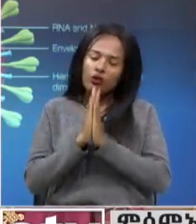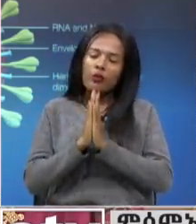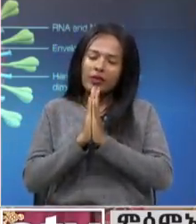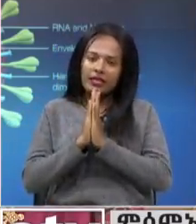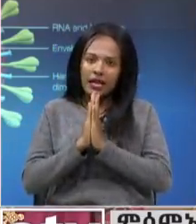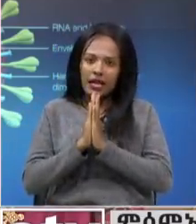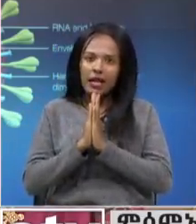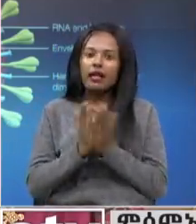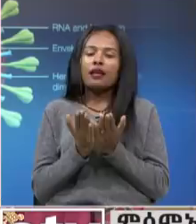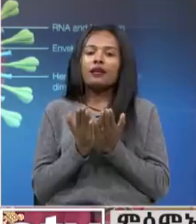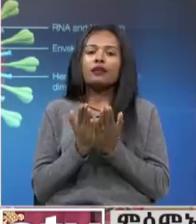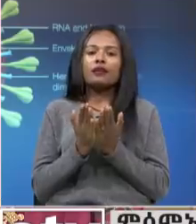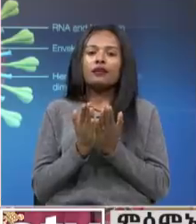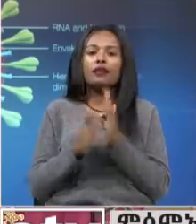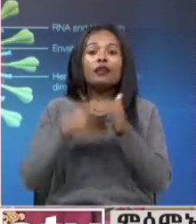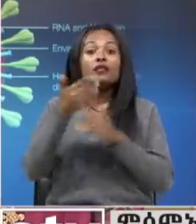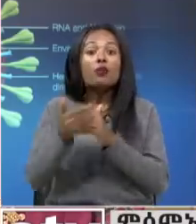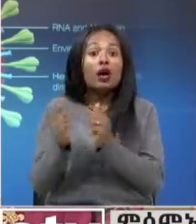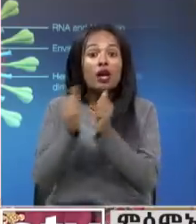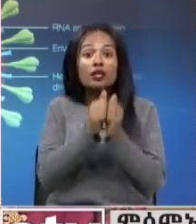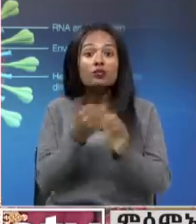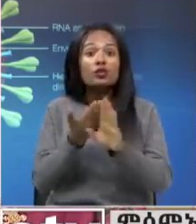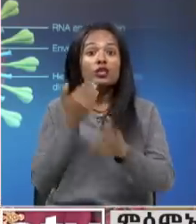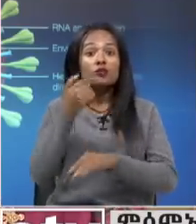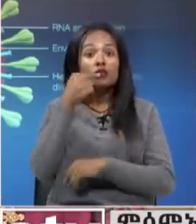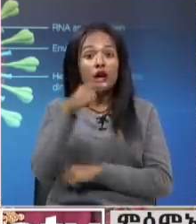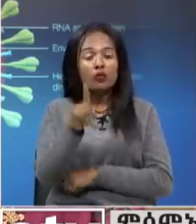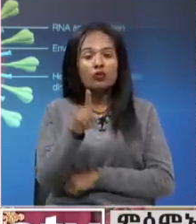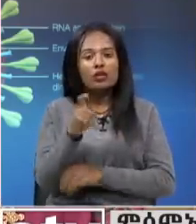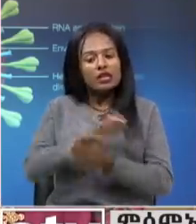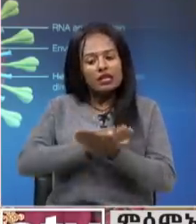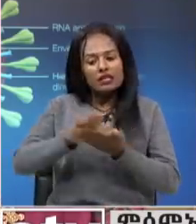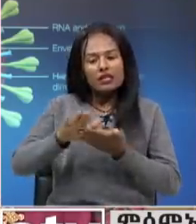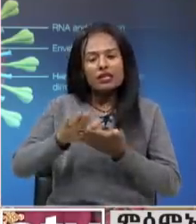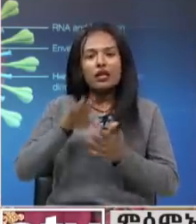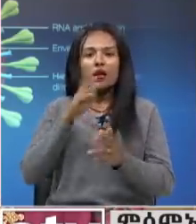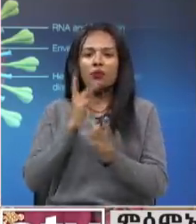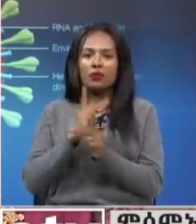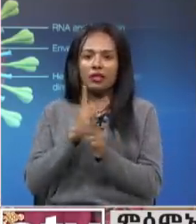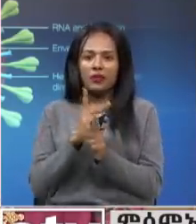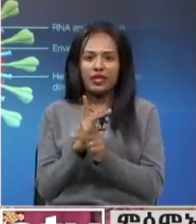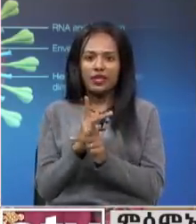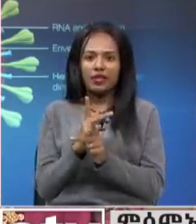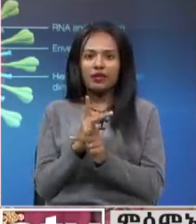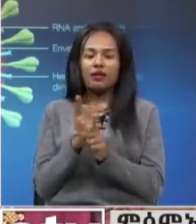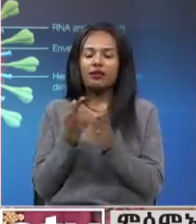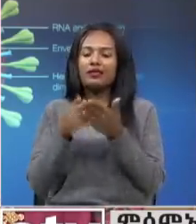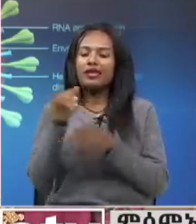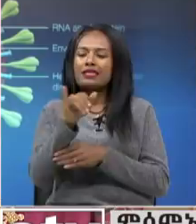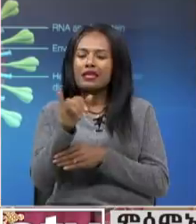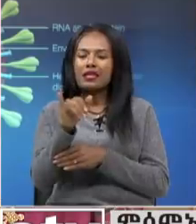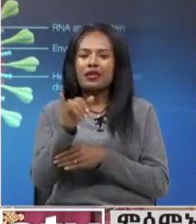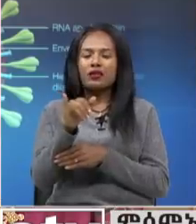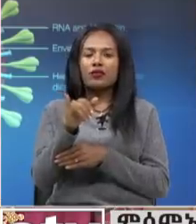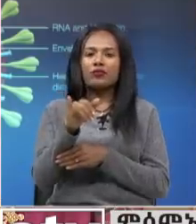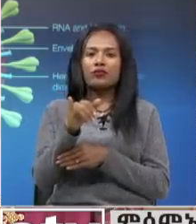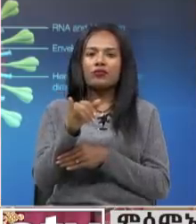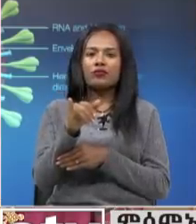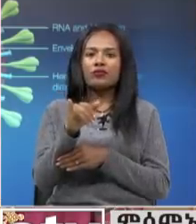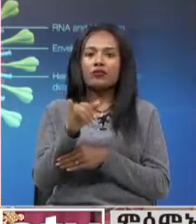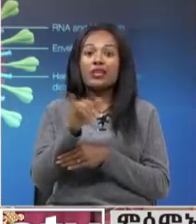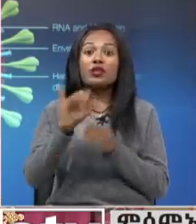በመጸለይ ከዛም ጋራ ደግሞ ቅድም እንዳልኩት ንጽህና በመጠበቅ እንደዛ